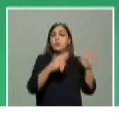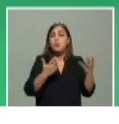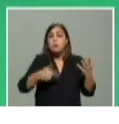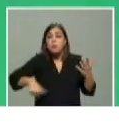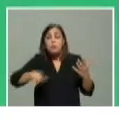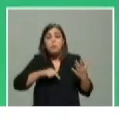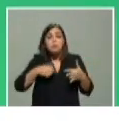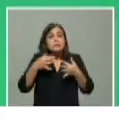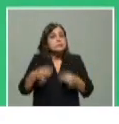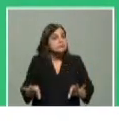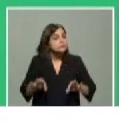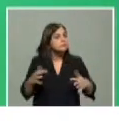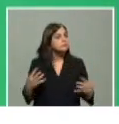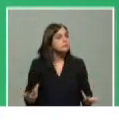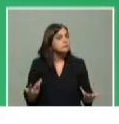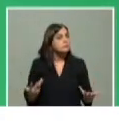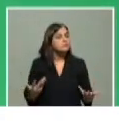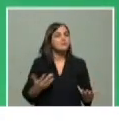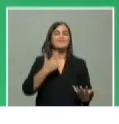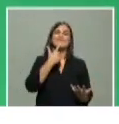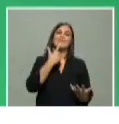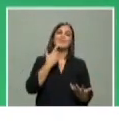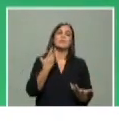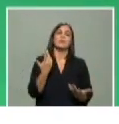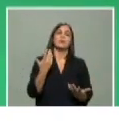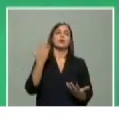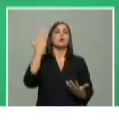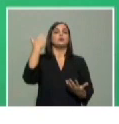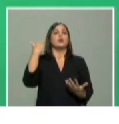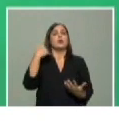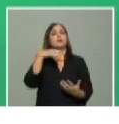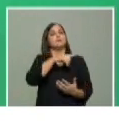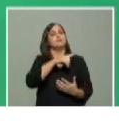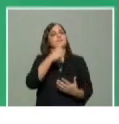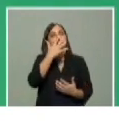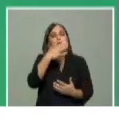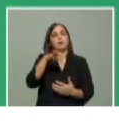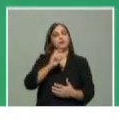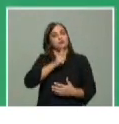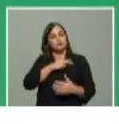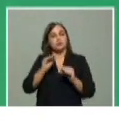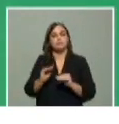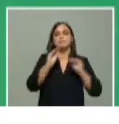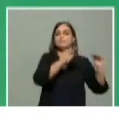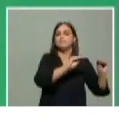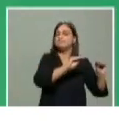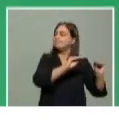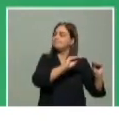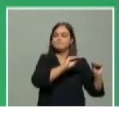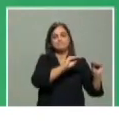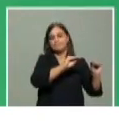οι δημοσιογράφοι και να σας μεταφέρουμε αυτά που γίνονται. Αυτά που ακούτε, που διαβάζετε, που λέμε τώρα εγώ και ο Αλέξανδρος,